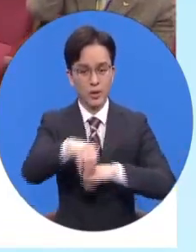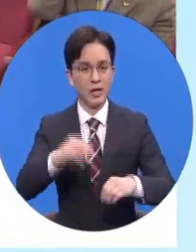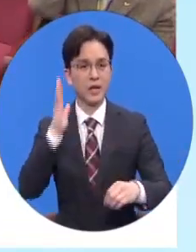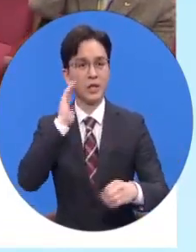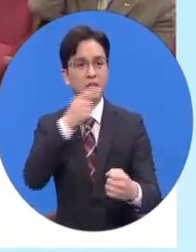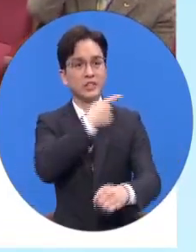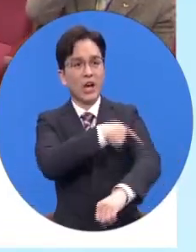같다는 생각이 듭니다 인데